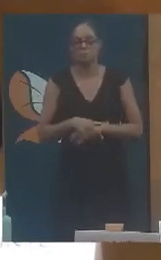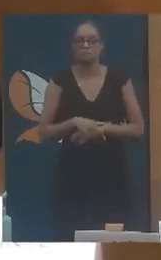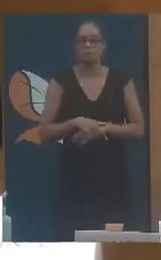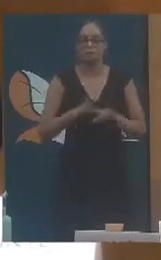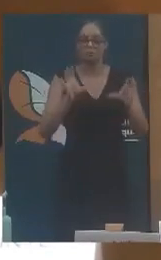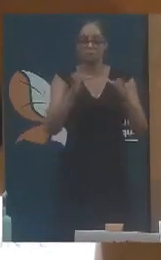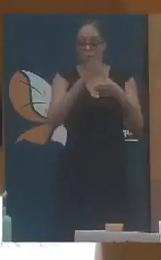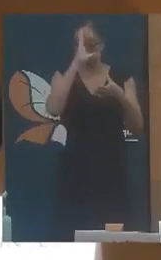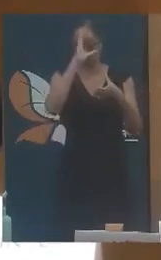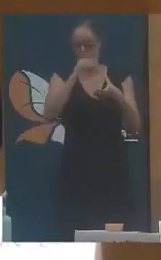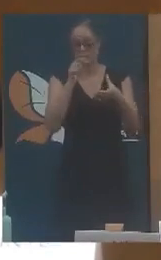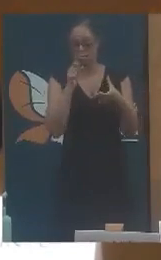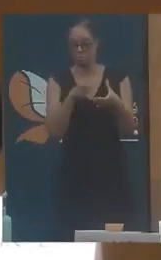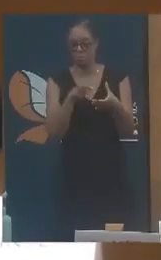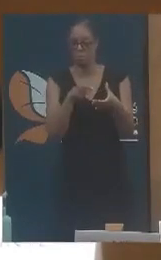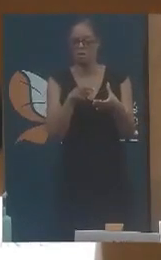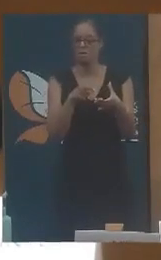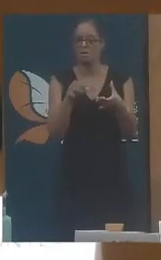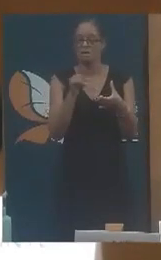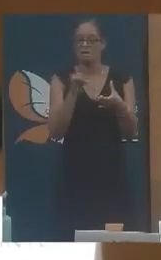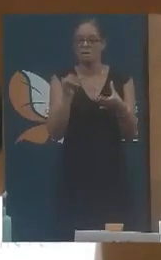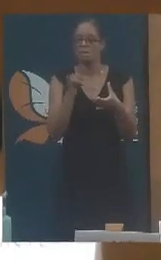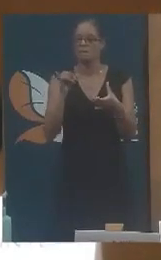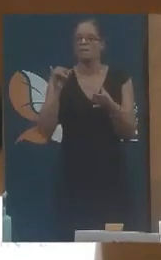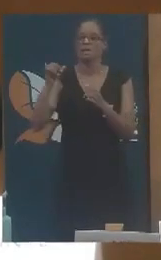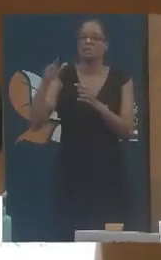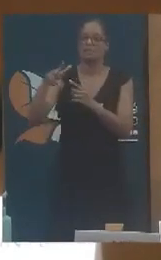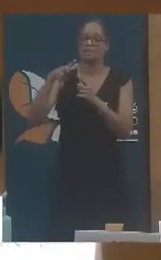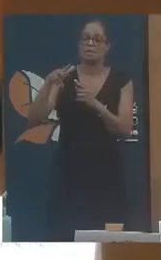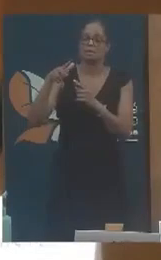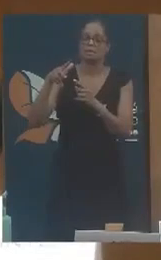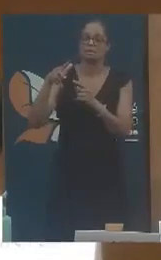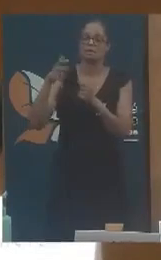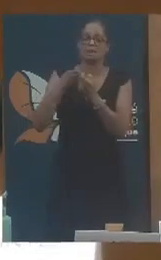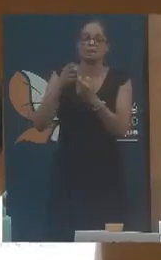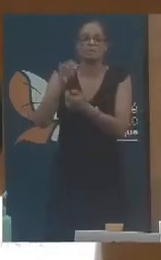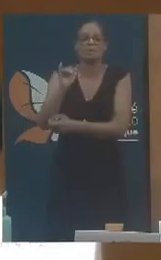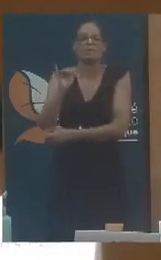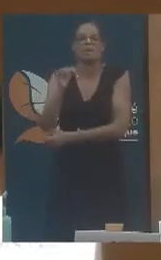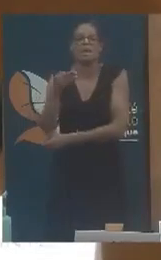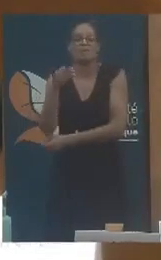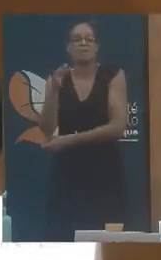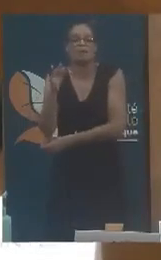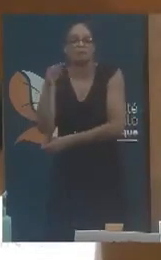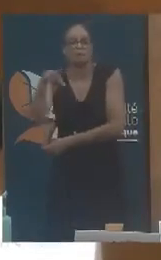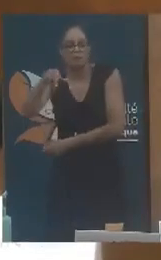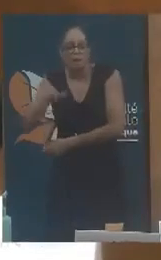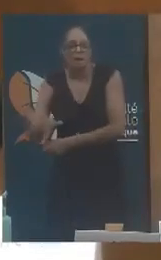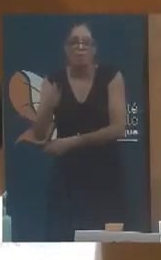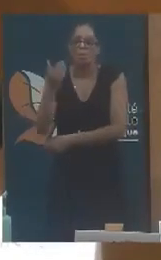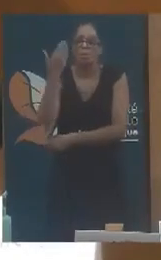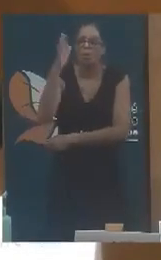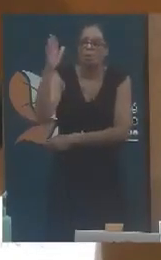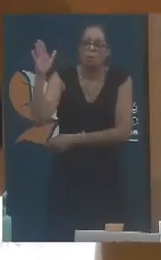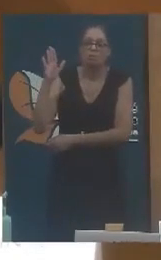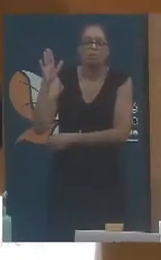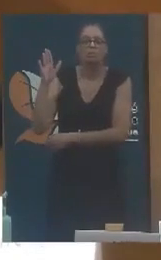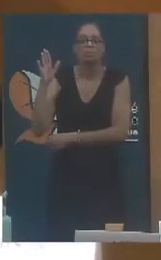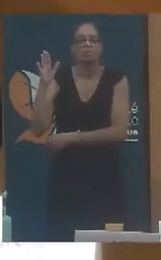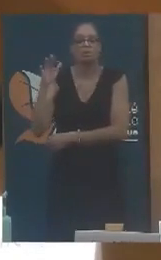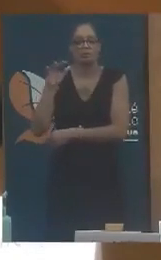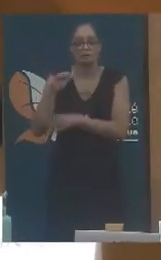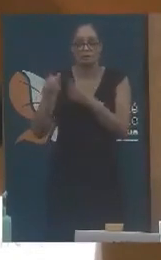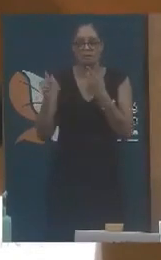formation professionnelle était soit mise en œuvre par l'un de nos satellites permanents, comme l'INFPA ou d'autres, et ce que ne